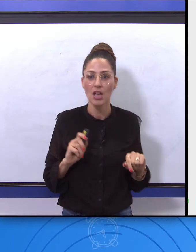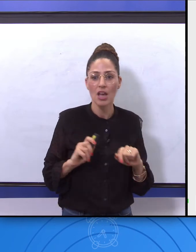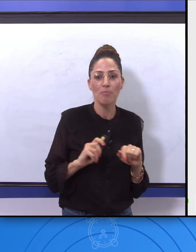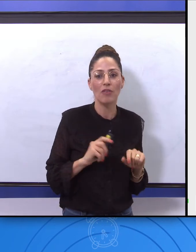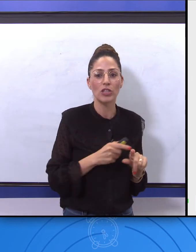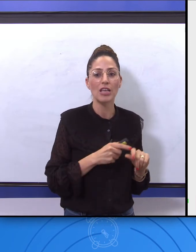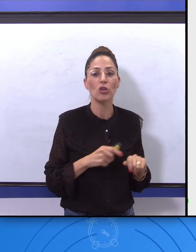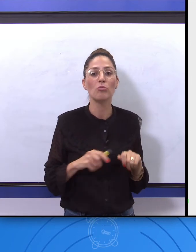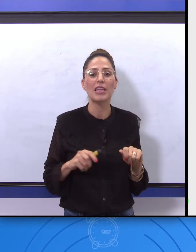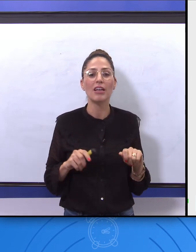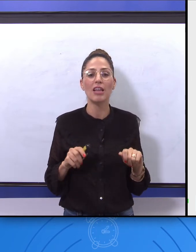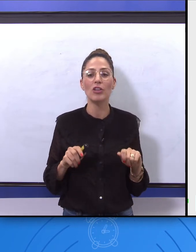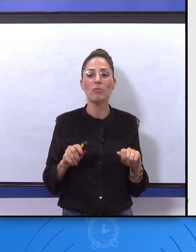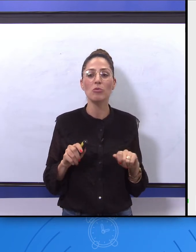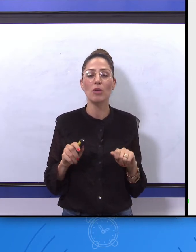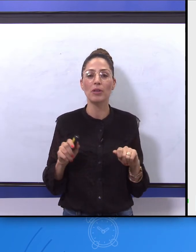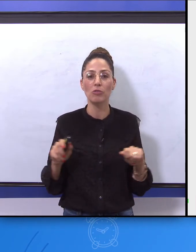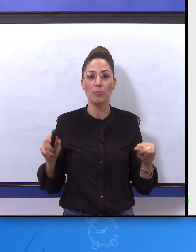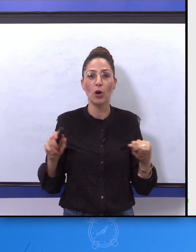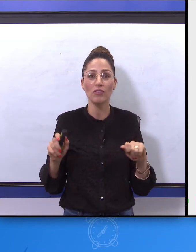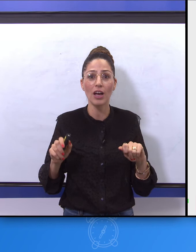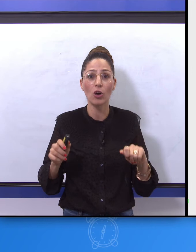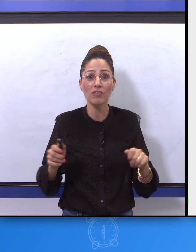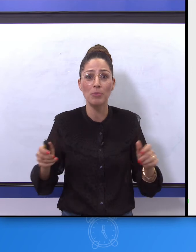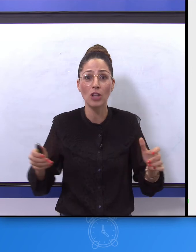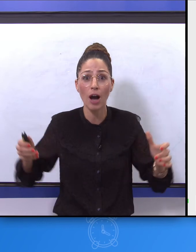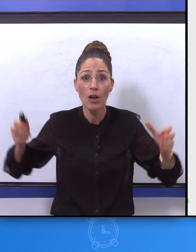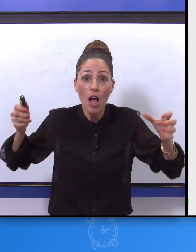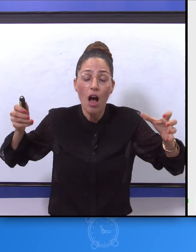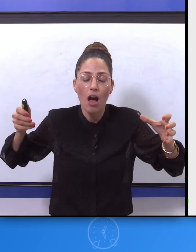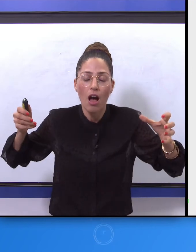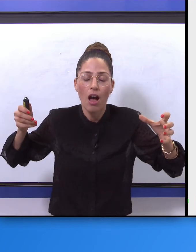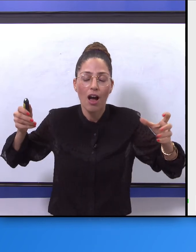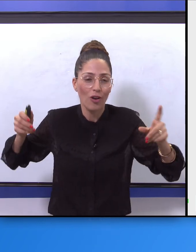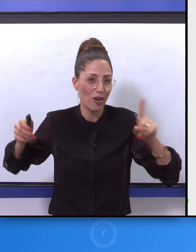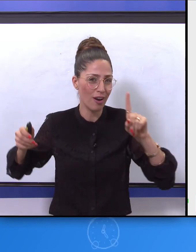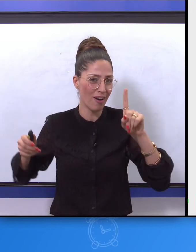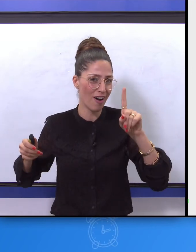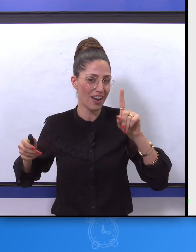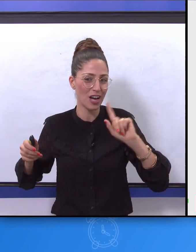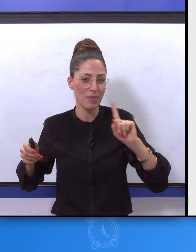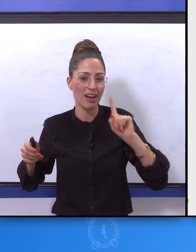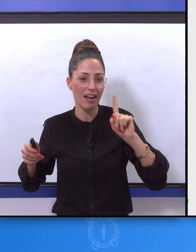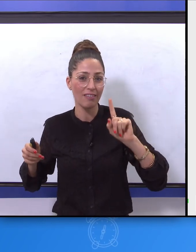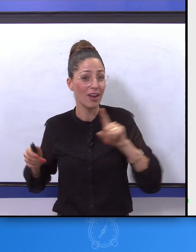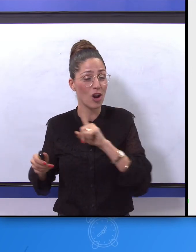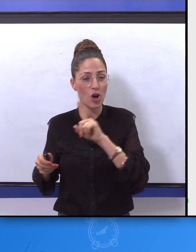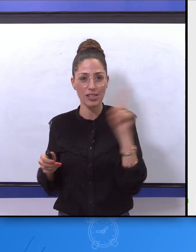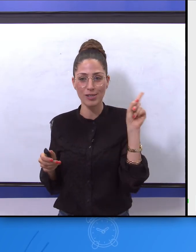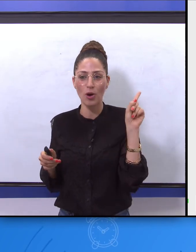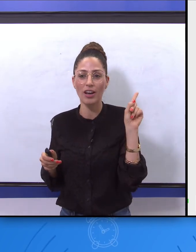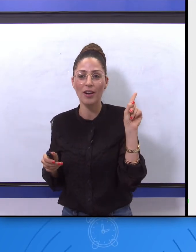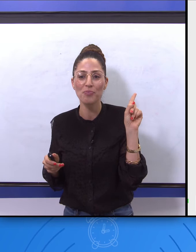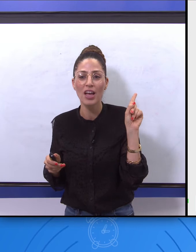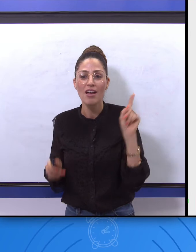זוכרים. בעבודה הזאת הוא מתאר טבע דומם של פירות וירקות, ופתאום... לא, אני לא מגלה. לא